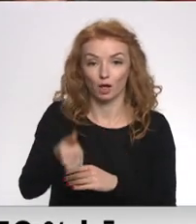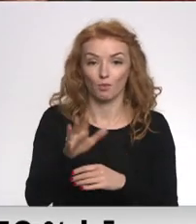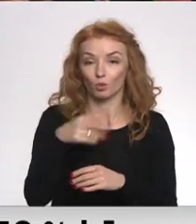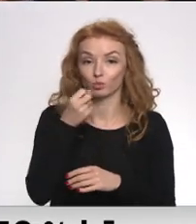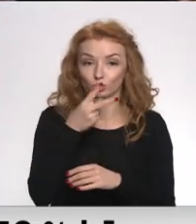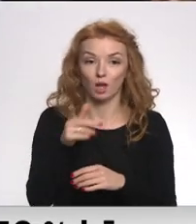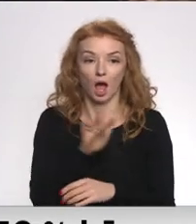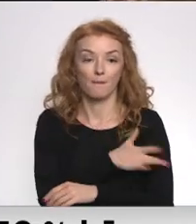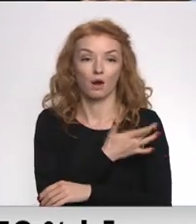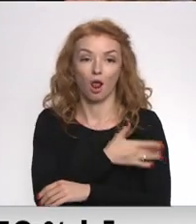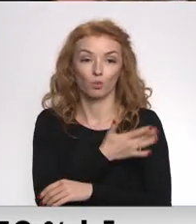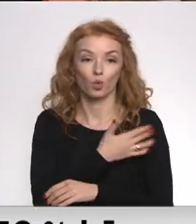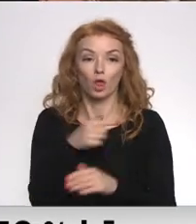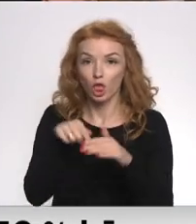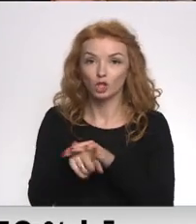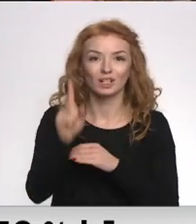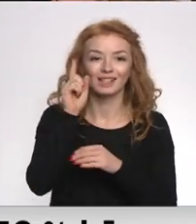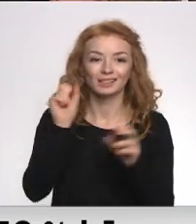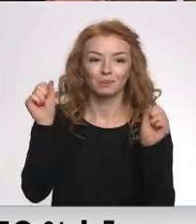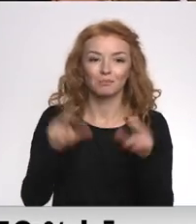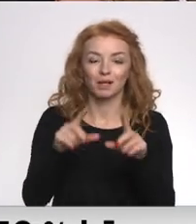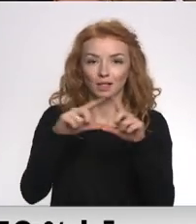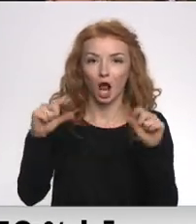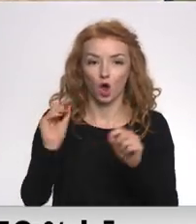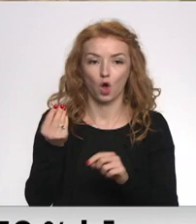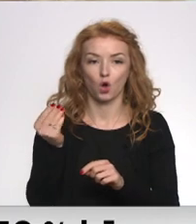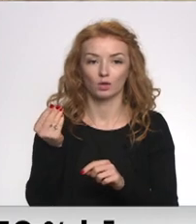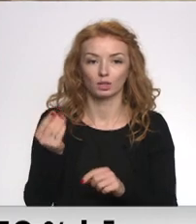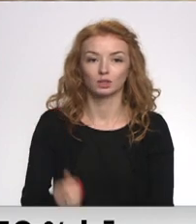samaksājuši, apkalpo ielaižot ar šādiem speciāliem taloniem.